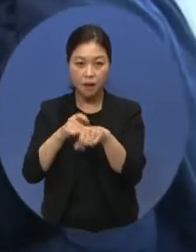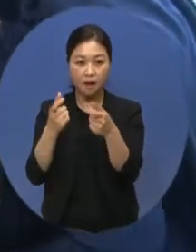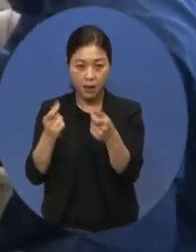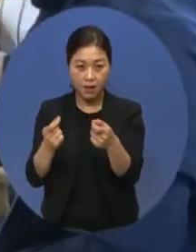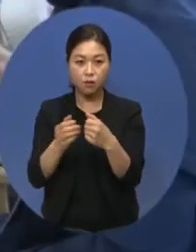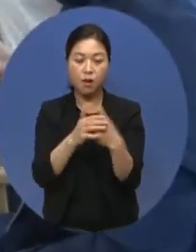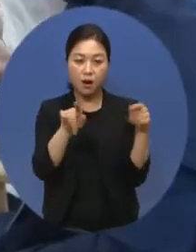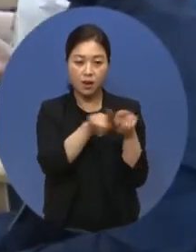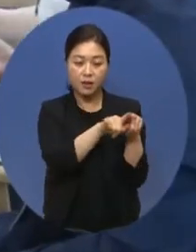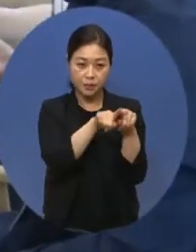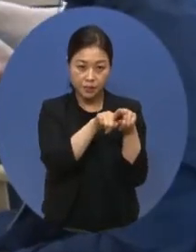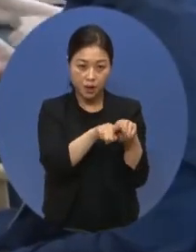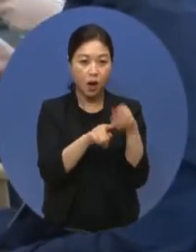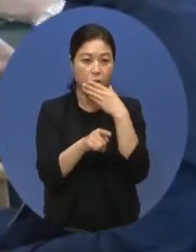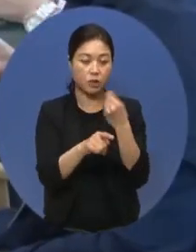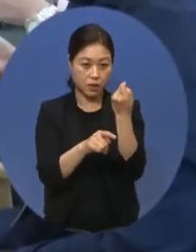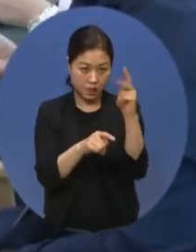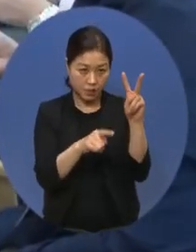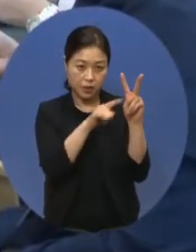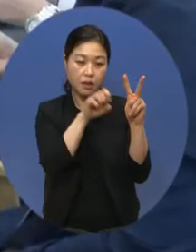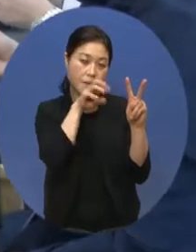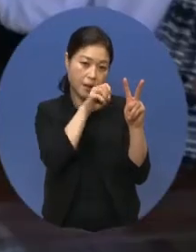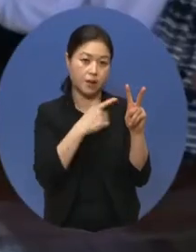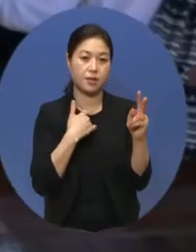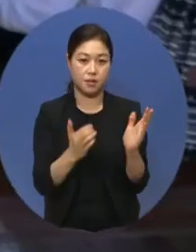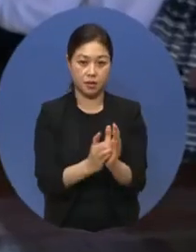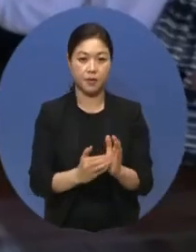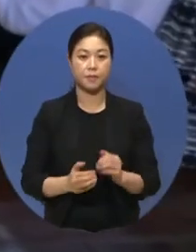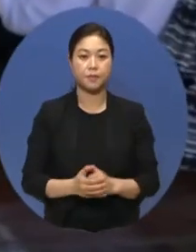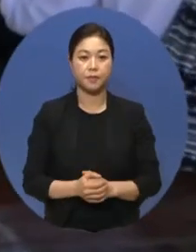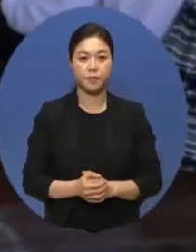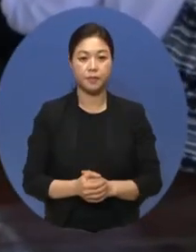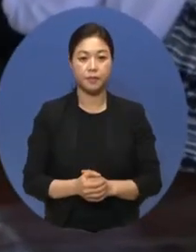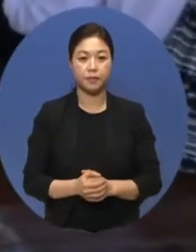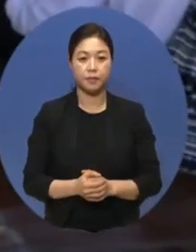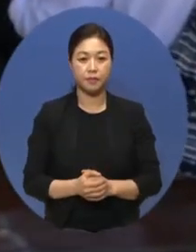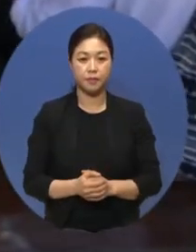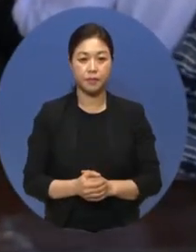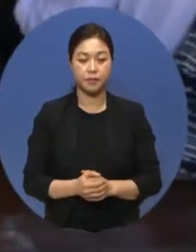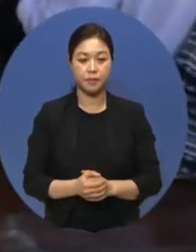복지TV 취재진에게 전했습니다. 고려궁을 방문한